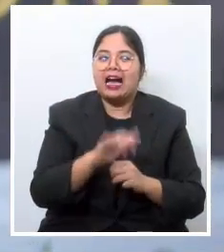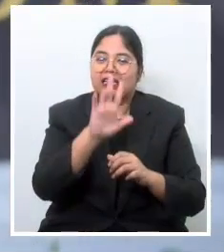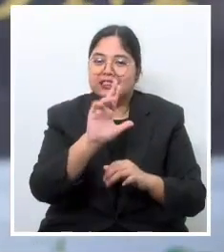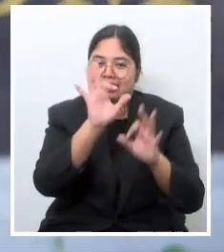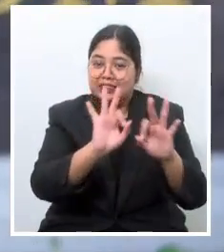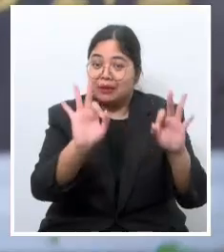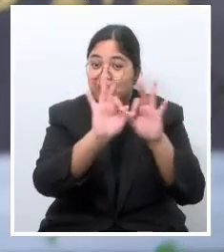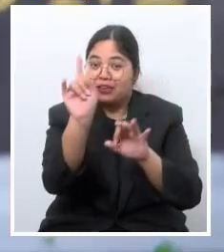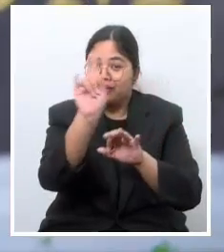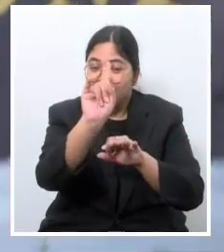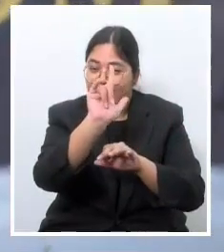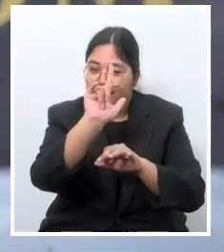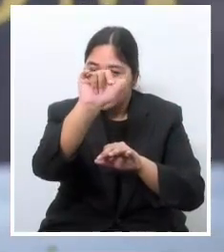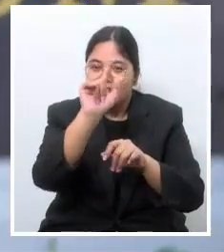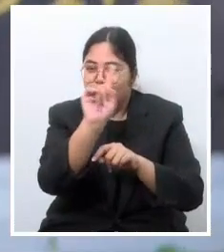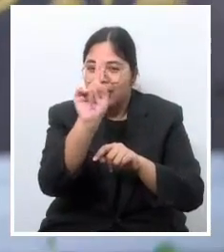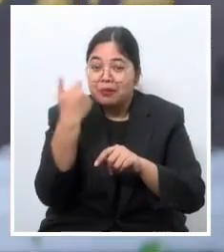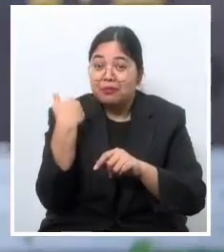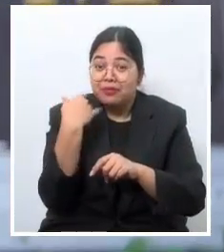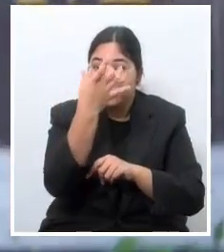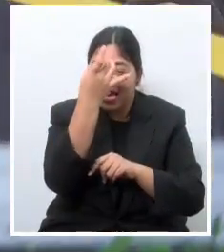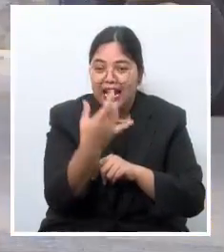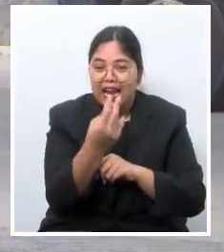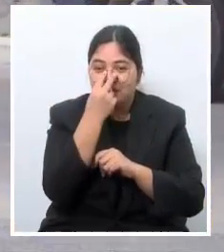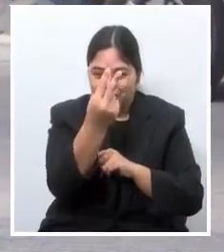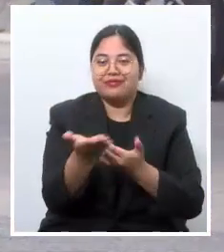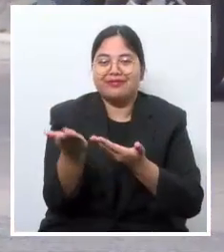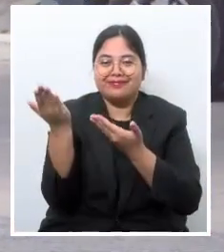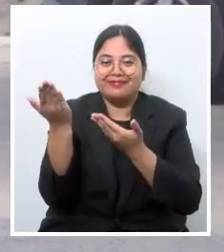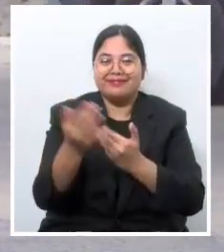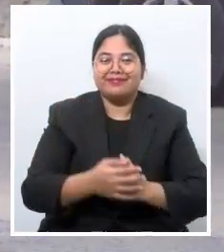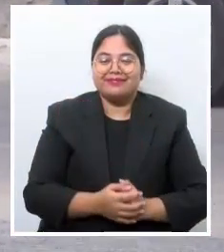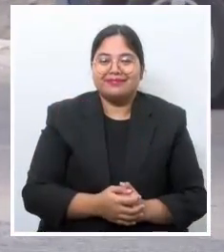จระเข้วิทยาคมกันค่ะมีอะไรบ้างนั้นไปชมกันเลยค่ะ